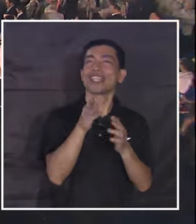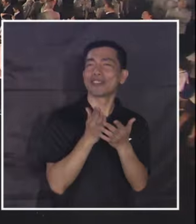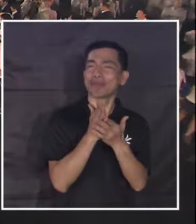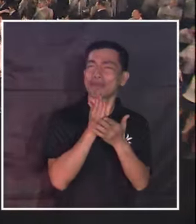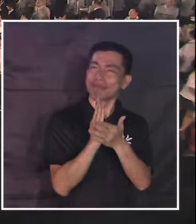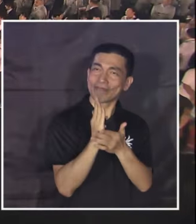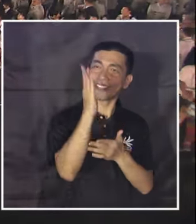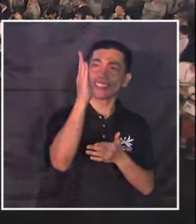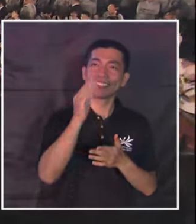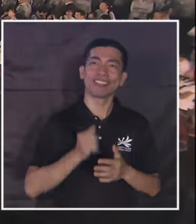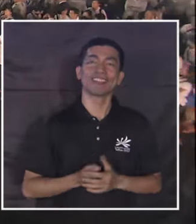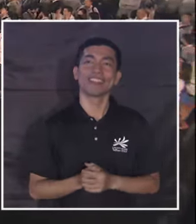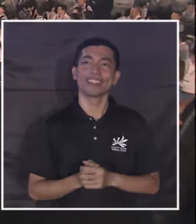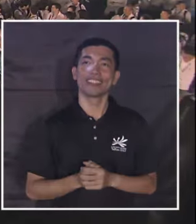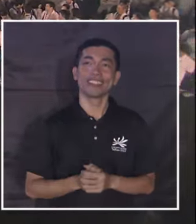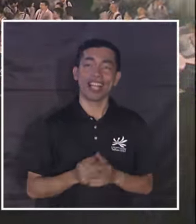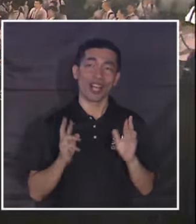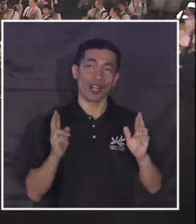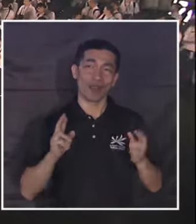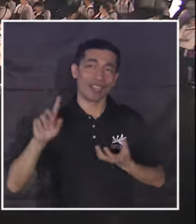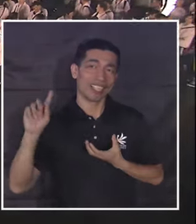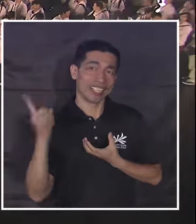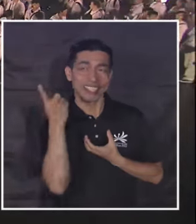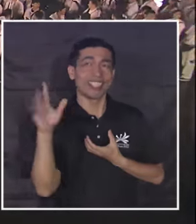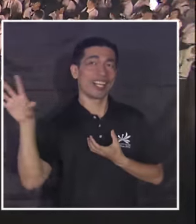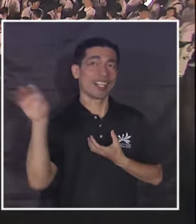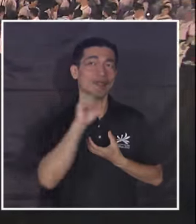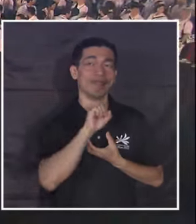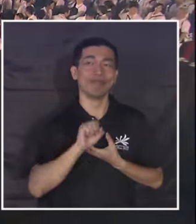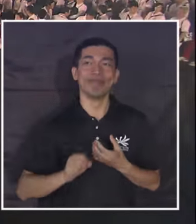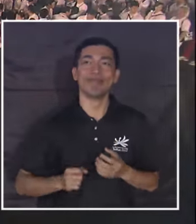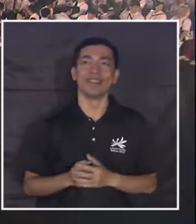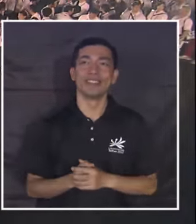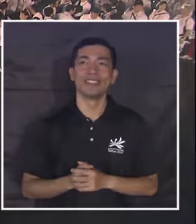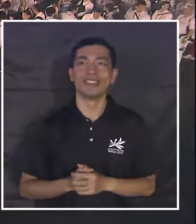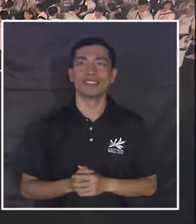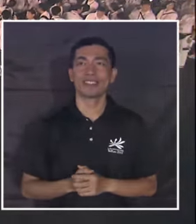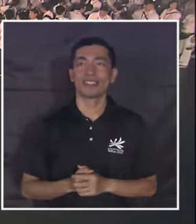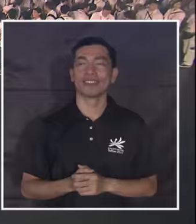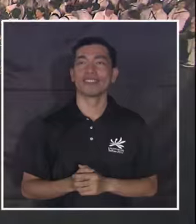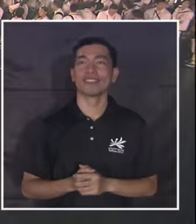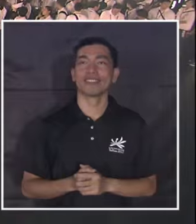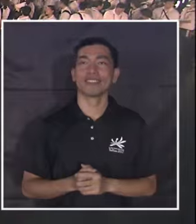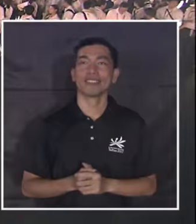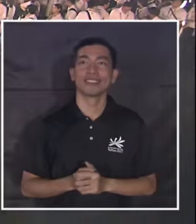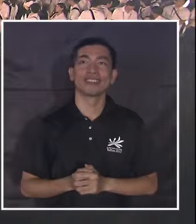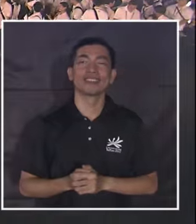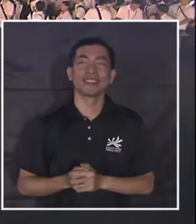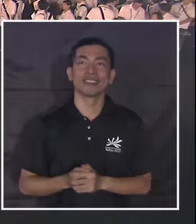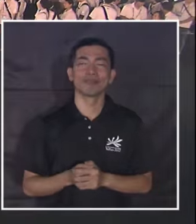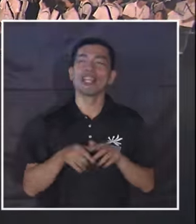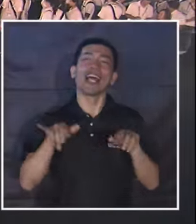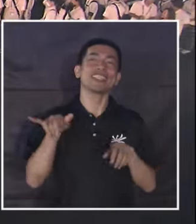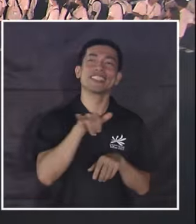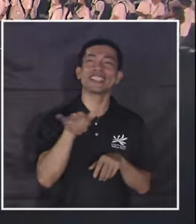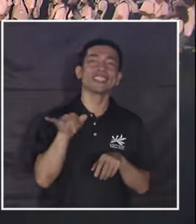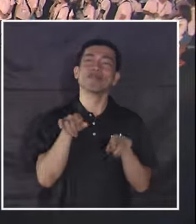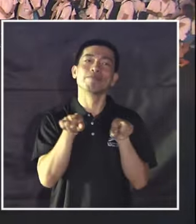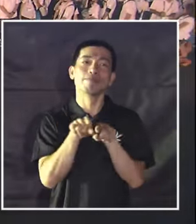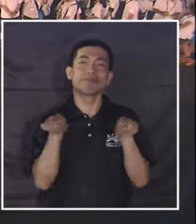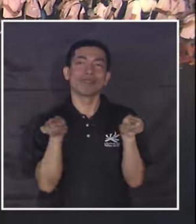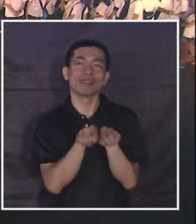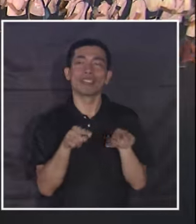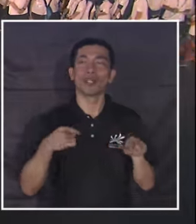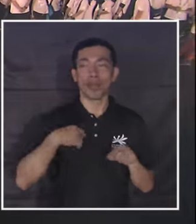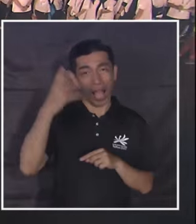比赛夺下非常非常好的成绩。 也一如我们的长官说的，如果你在桃园